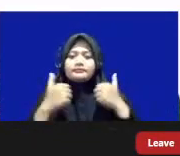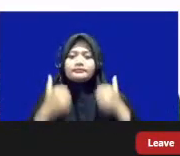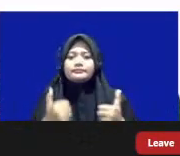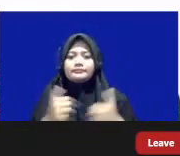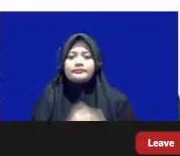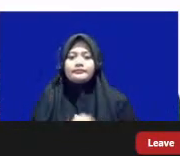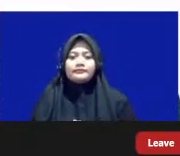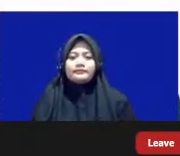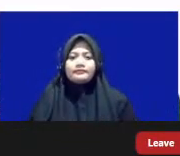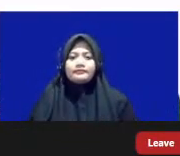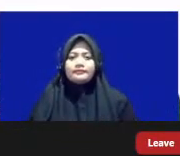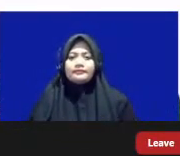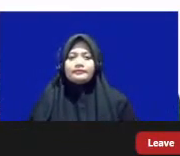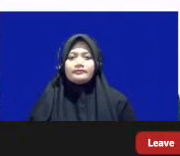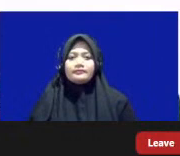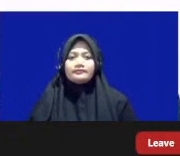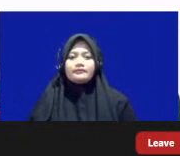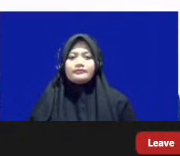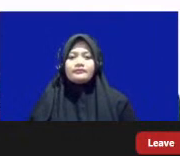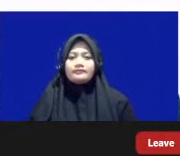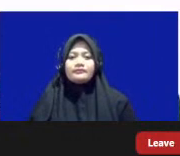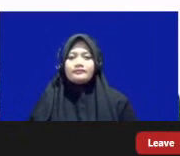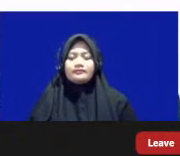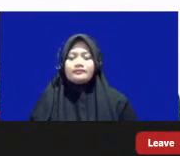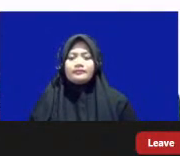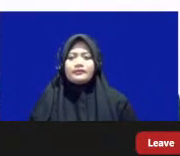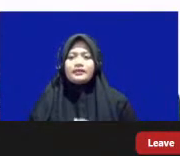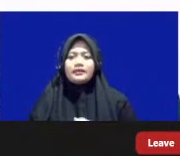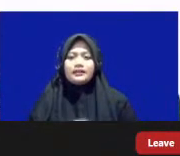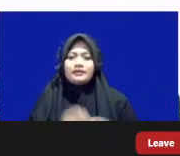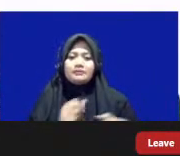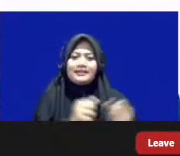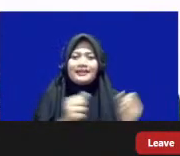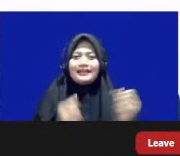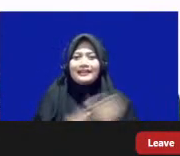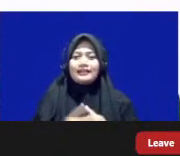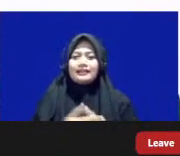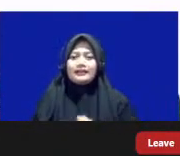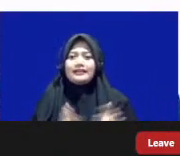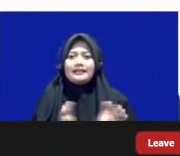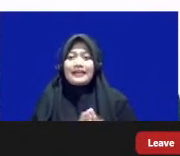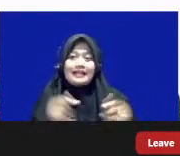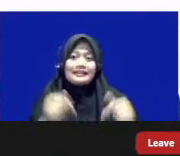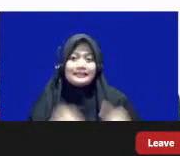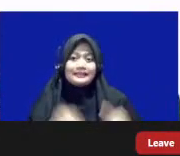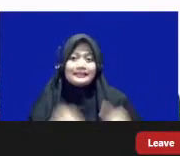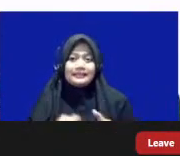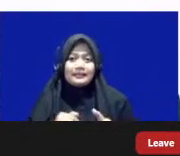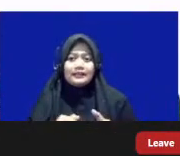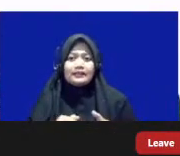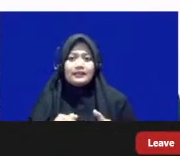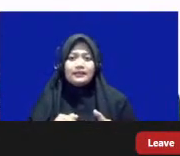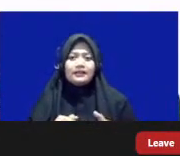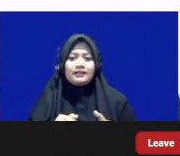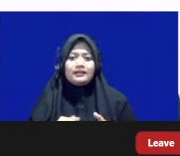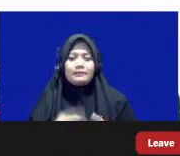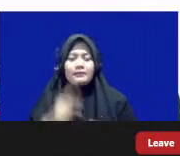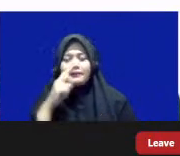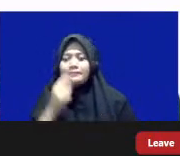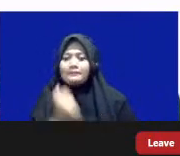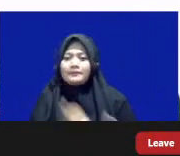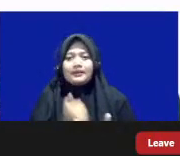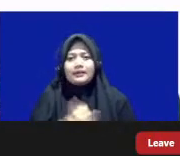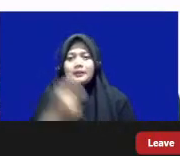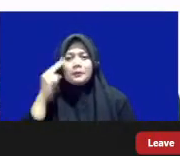kesiapsiagaan yang kita utamakan untuk menghadapi bencana. Dan ini adalah hal yang sangat penting untuk